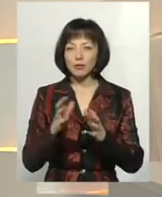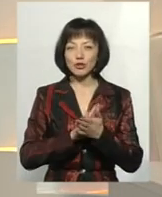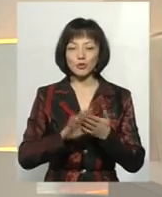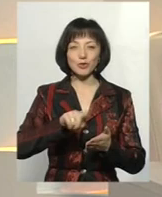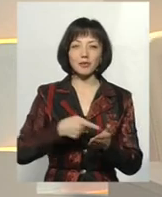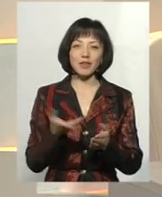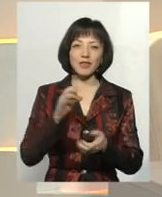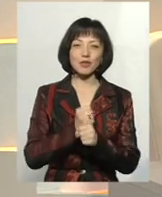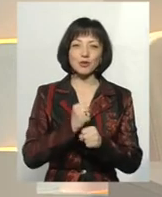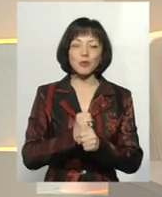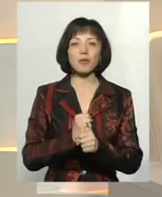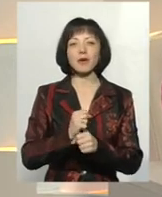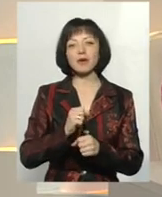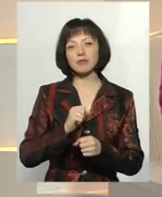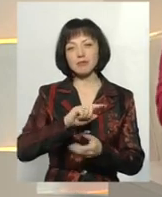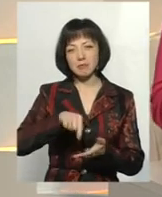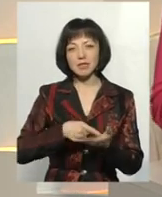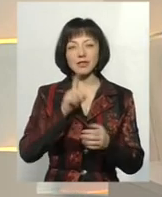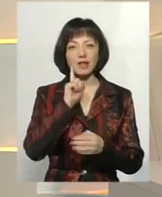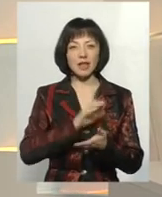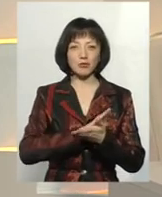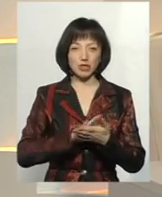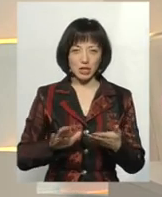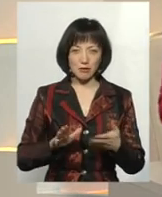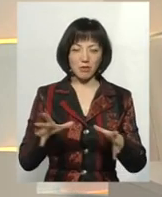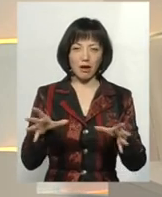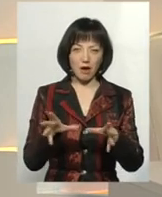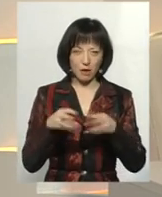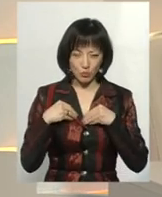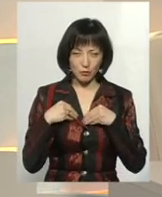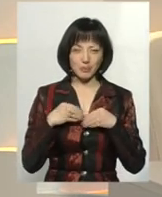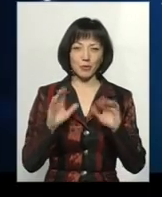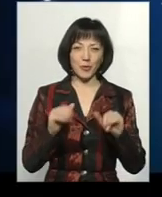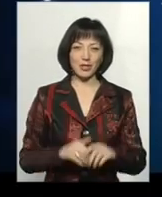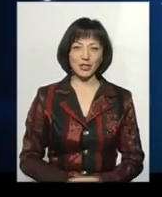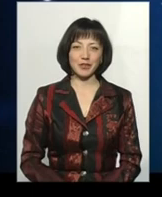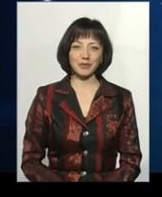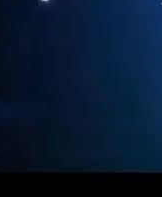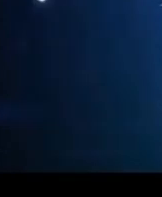Давайте зробимо наше місто зеленим і чистим разом. До побачення.